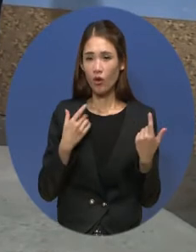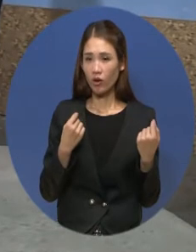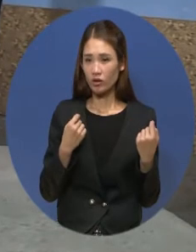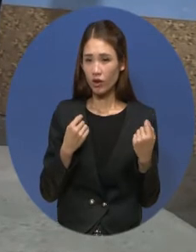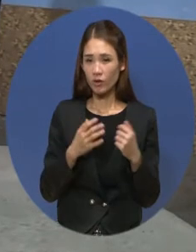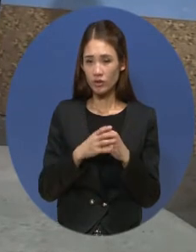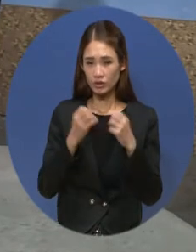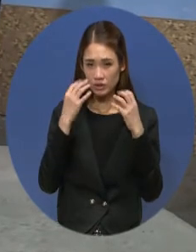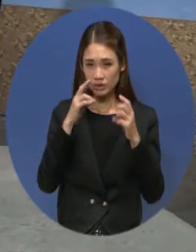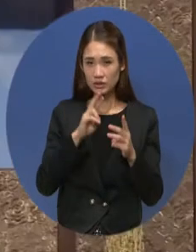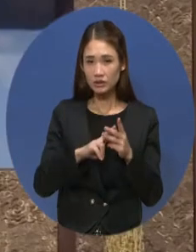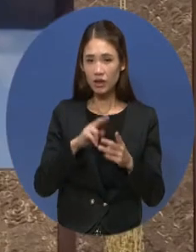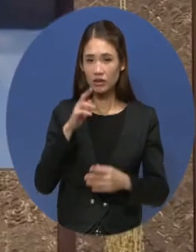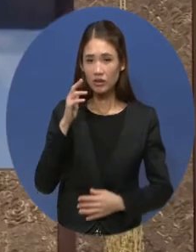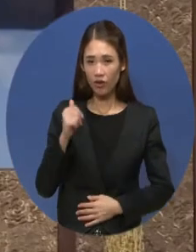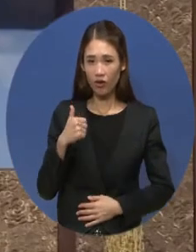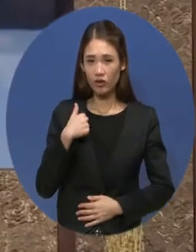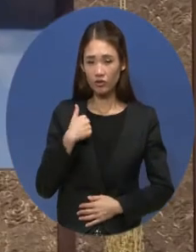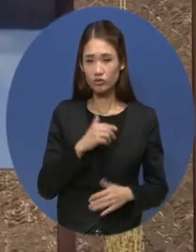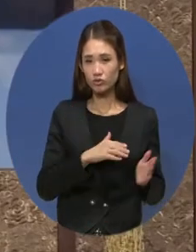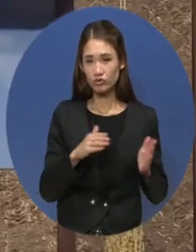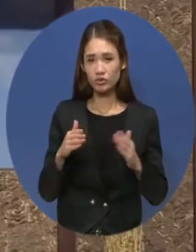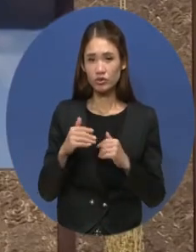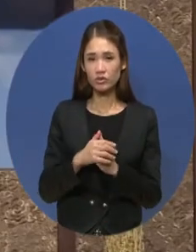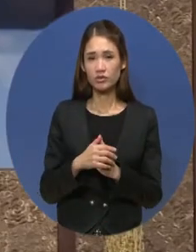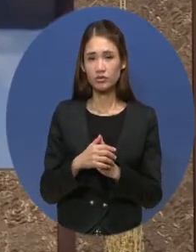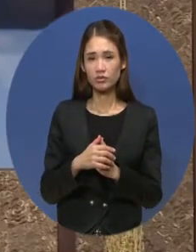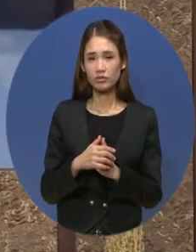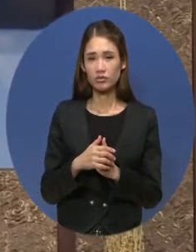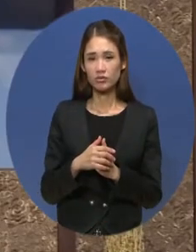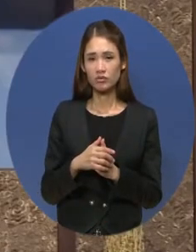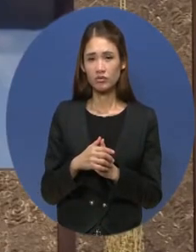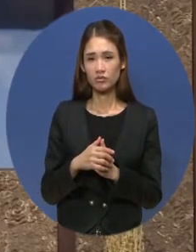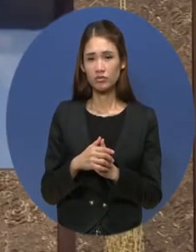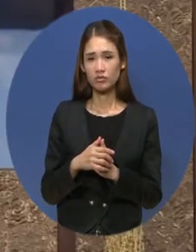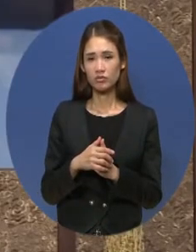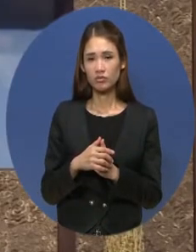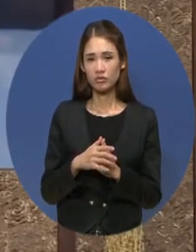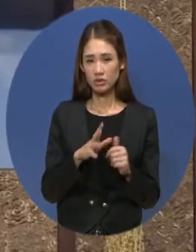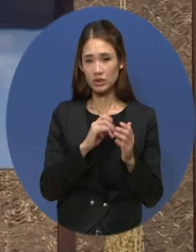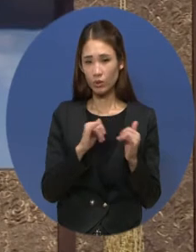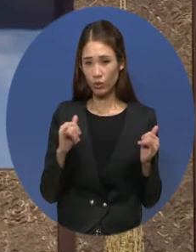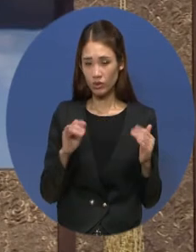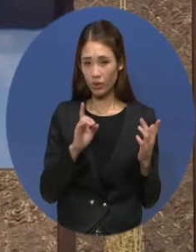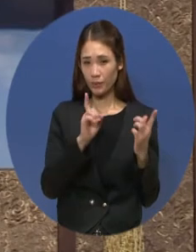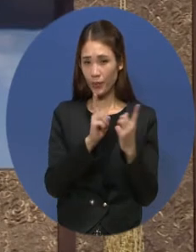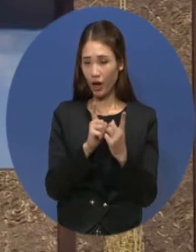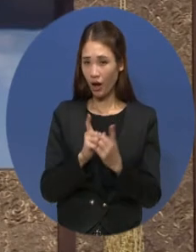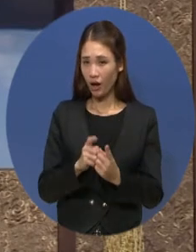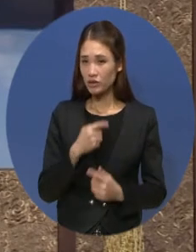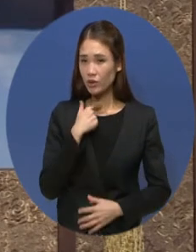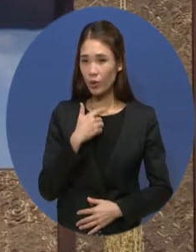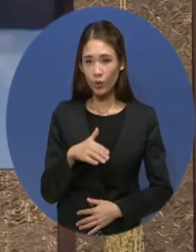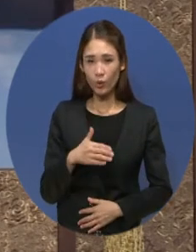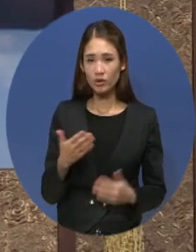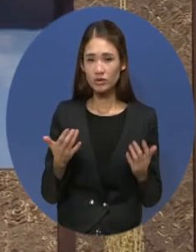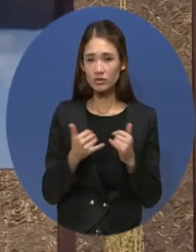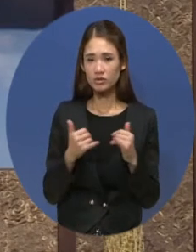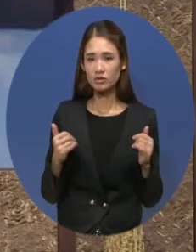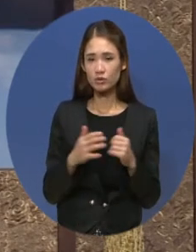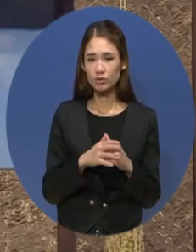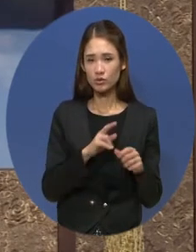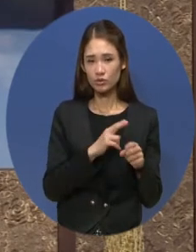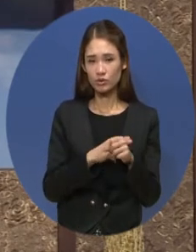신규 센타를 4 준비하는 입장에서 뭐 이 요인들을 만나 보지도 않았고 또 직원